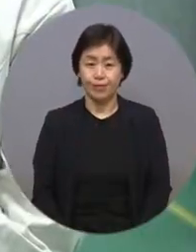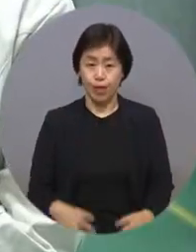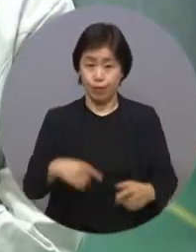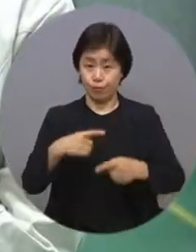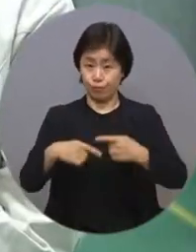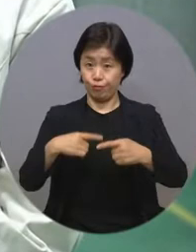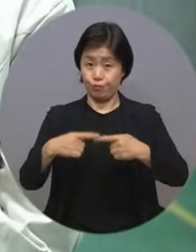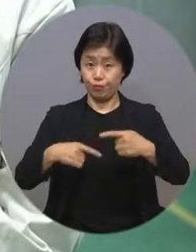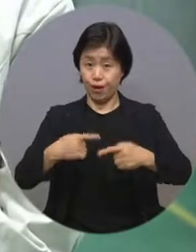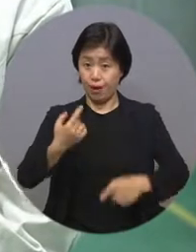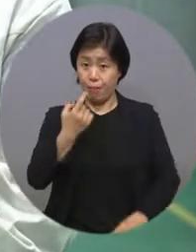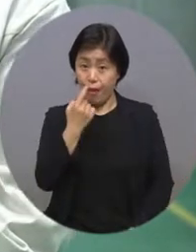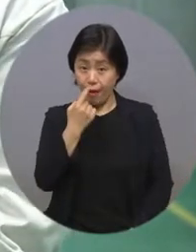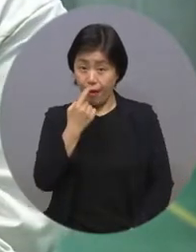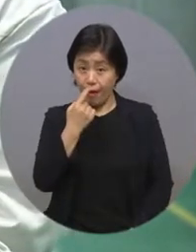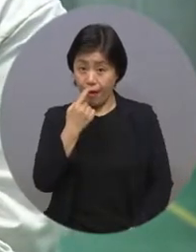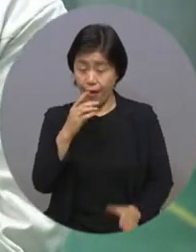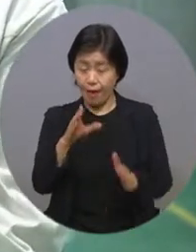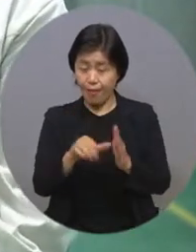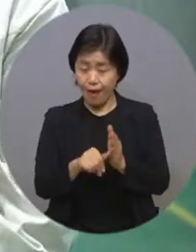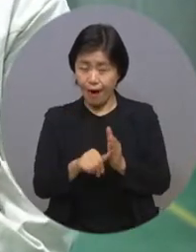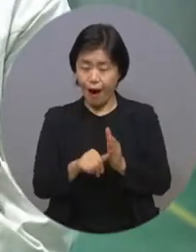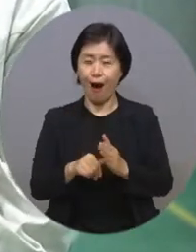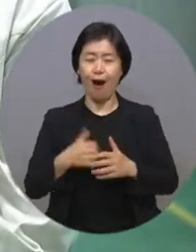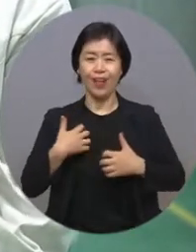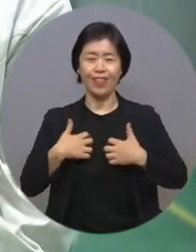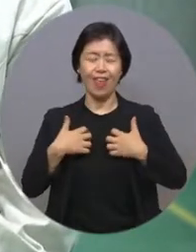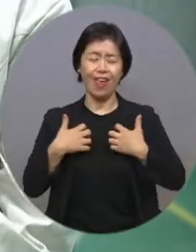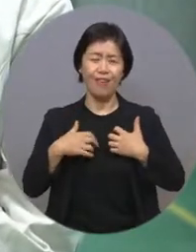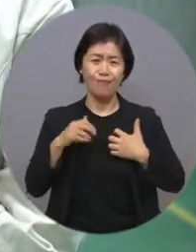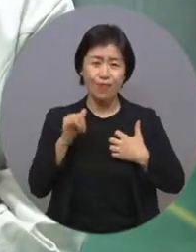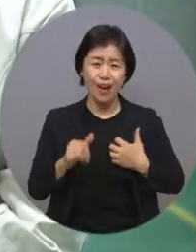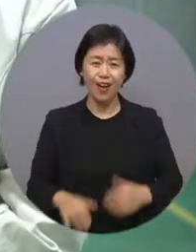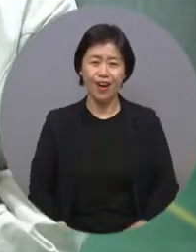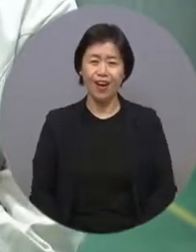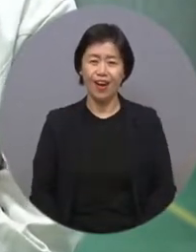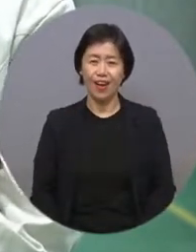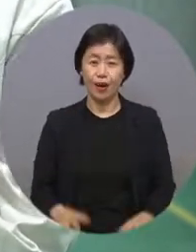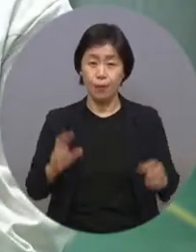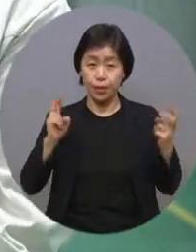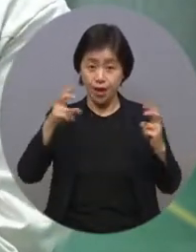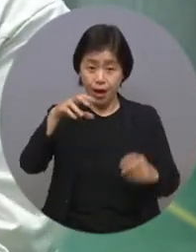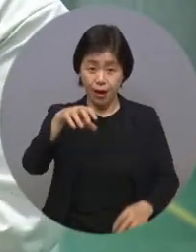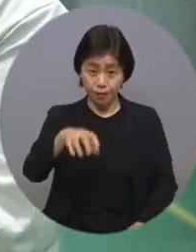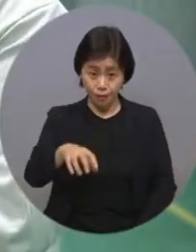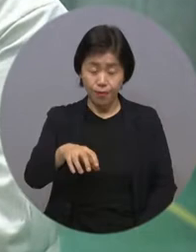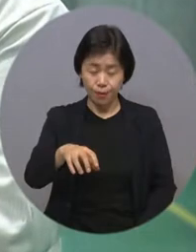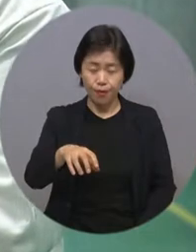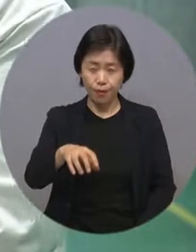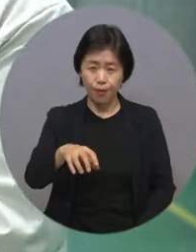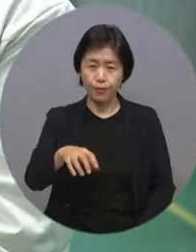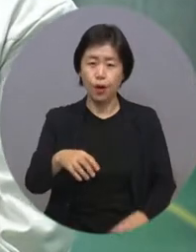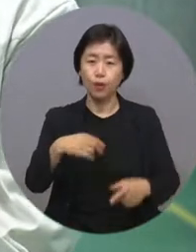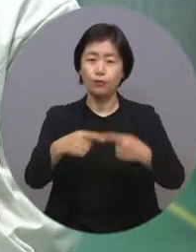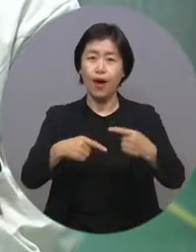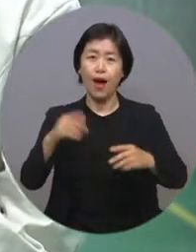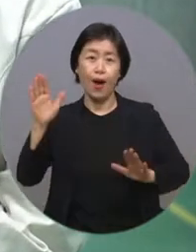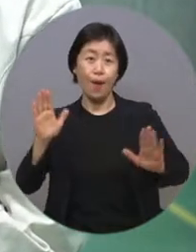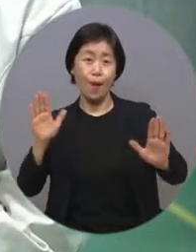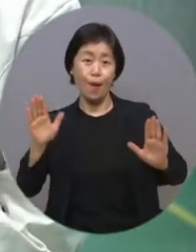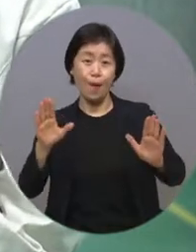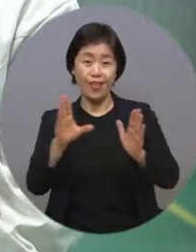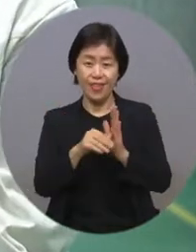수화를 배우면서 점점 재미가 붙어가지고 이제 회사에서 주최하는 이제 수화 공연이 있었는데 거기에